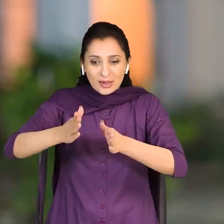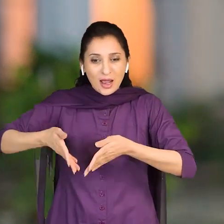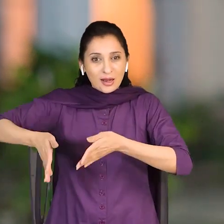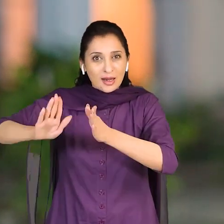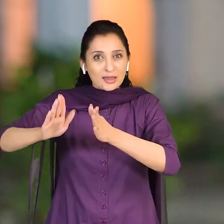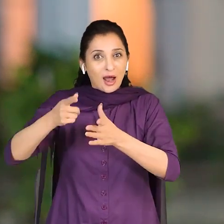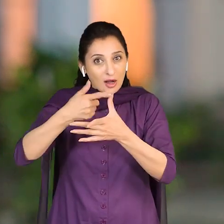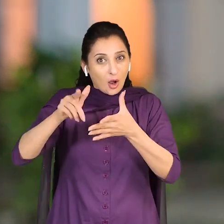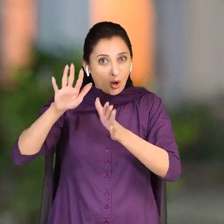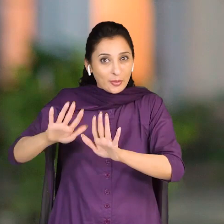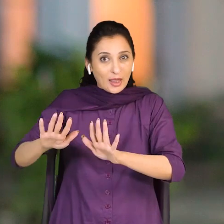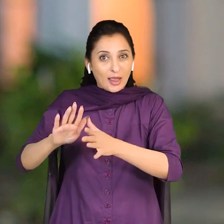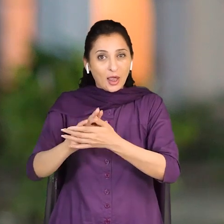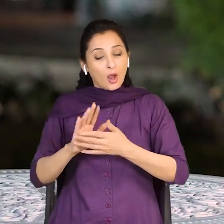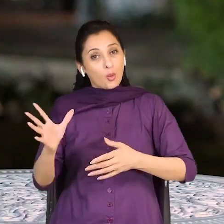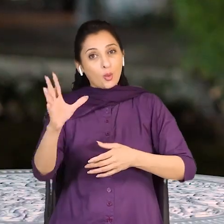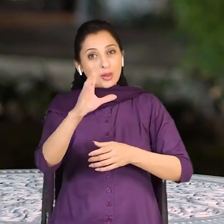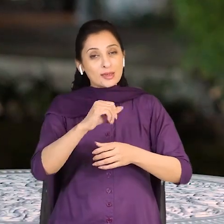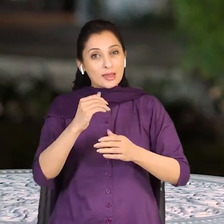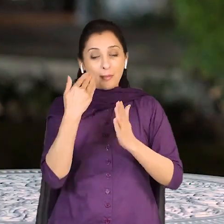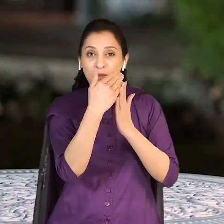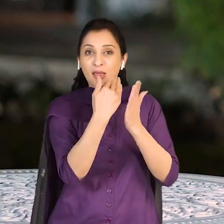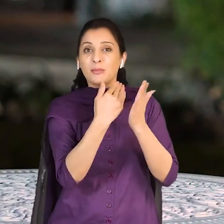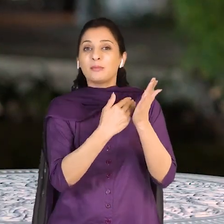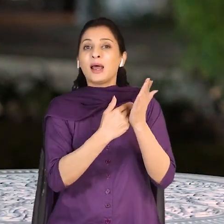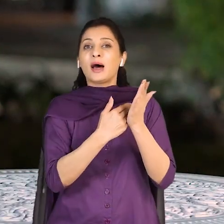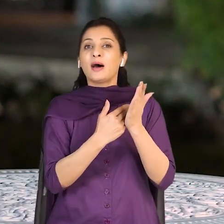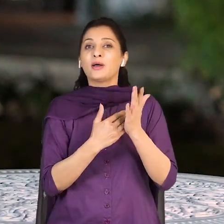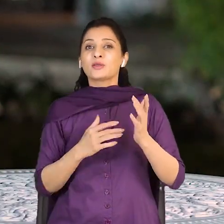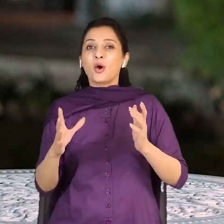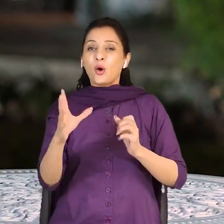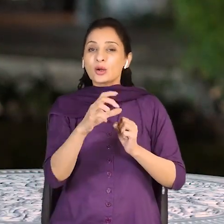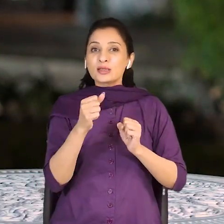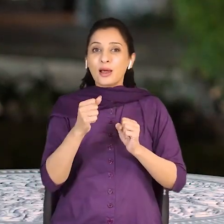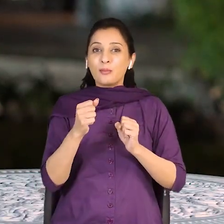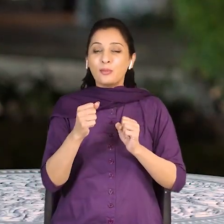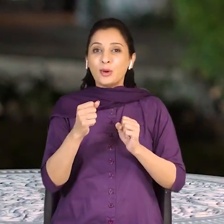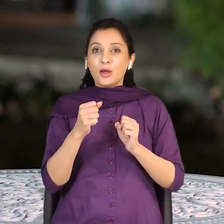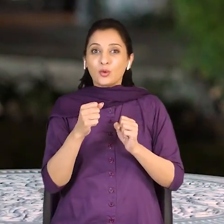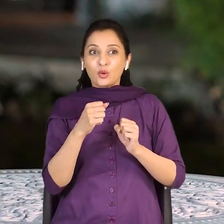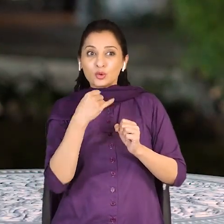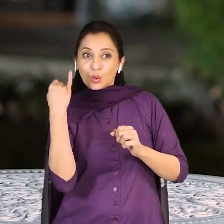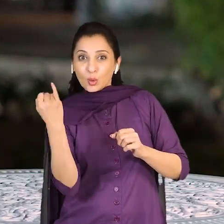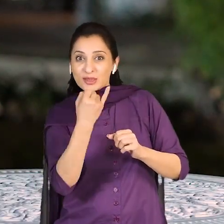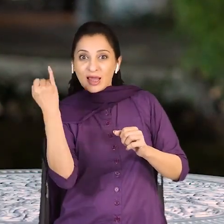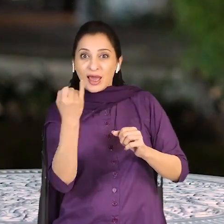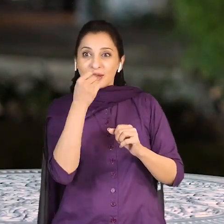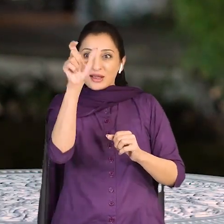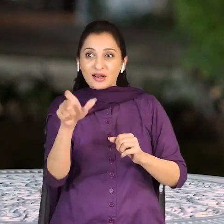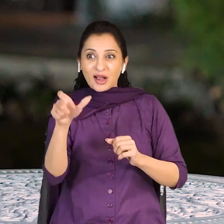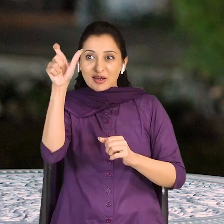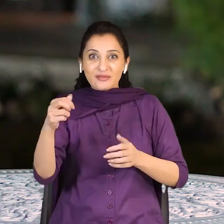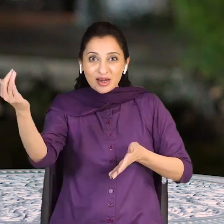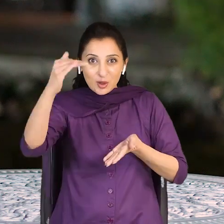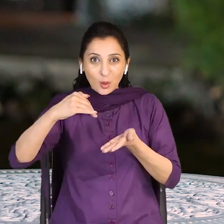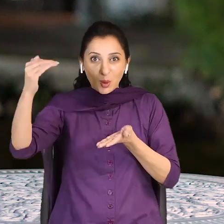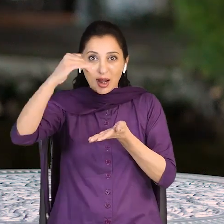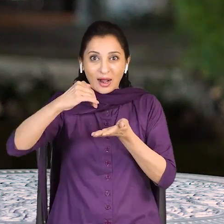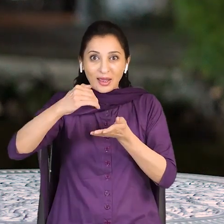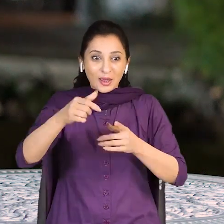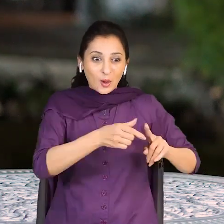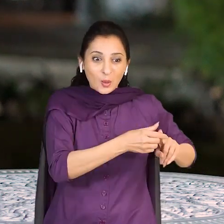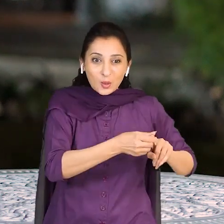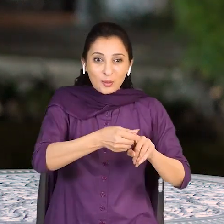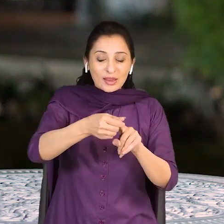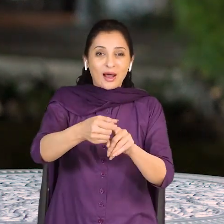भी वॉल सिटी की गलियाँ हैं उनके जो प्लान्स हैं, उनके जो हम लोगों ने गाइडेड टूर्स शुरू किए दिल्ली